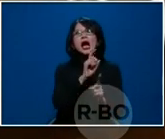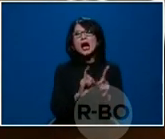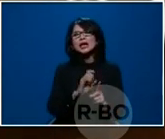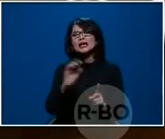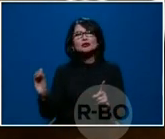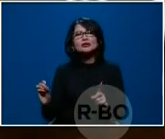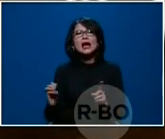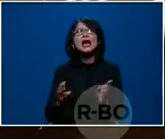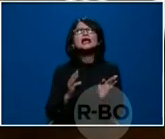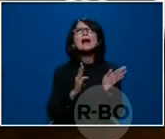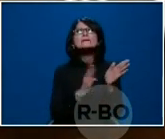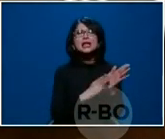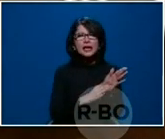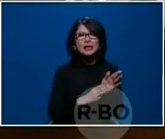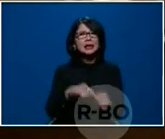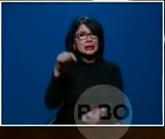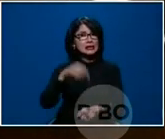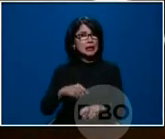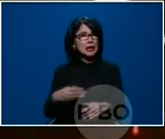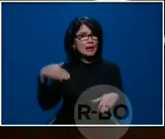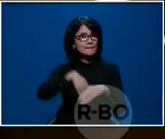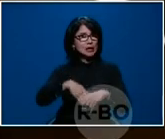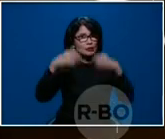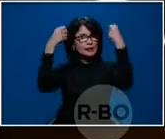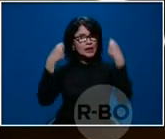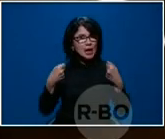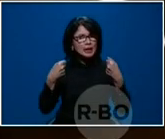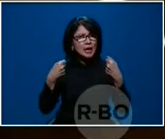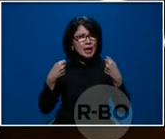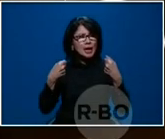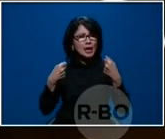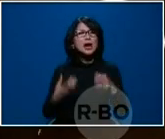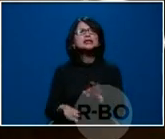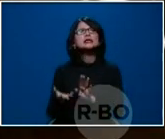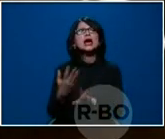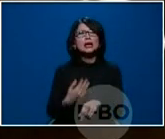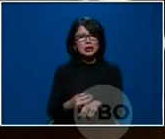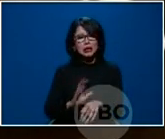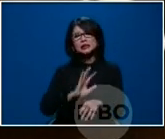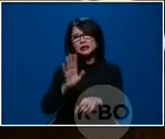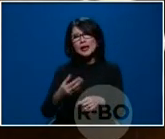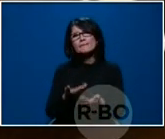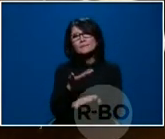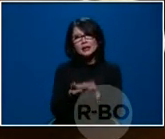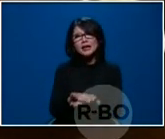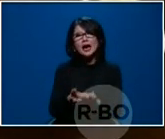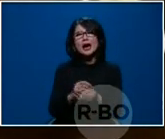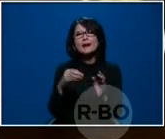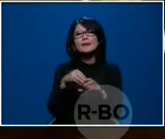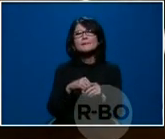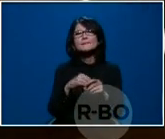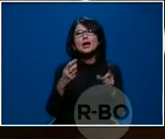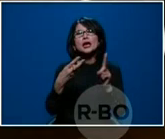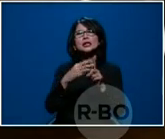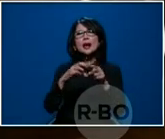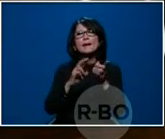penjara makanya set dievaluasi kami kembalikan evaluasi kepada Bank DKI nah kami tidak mengerti Bagaimana caranya